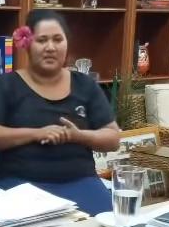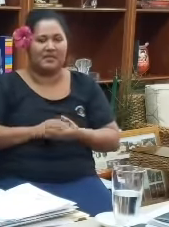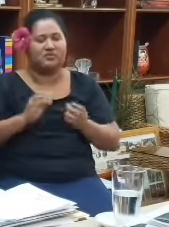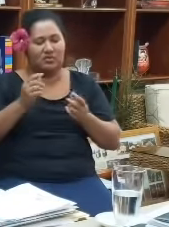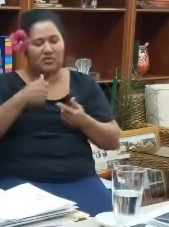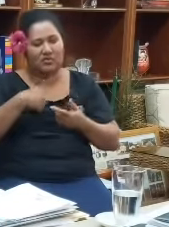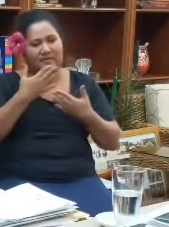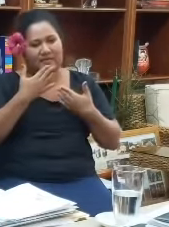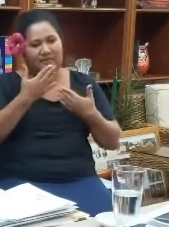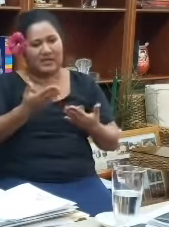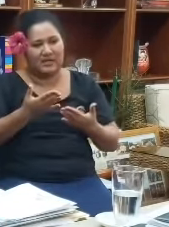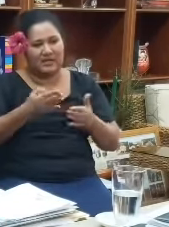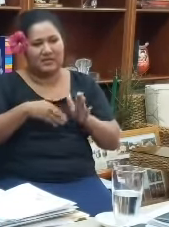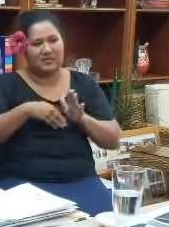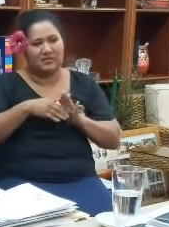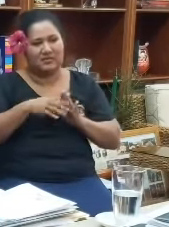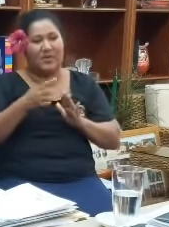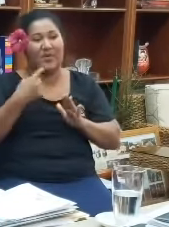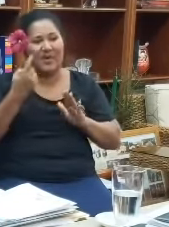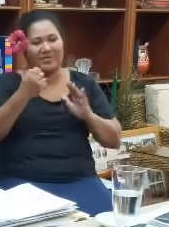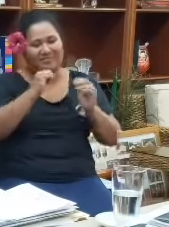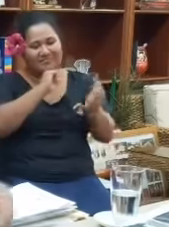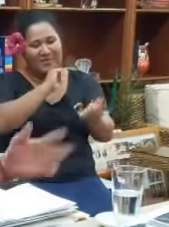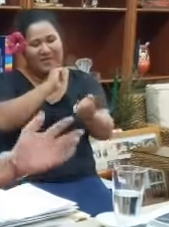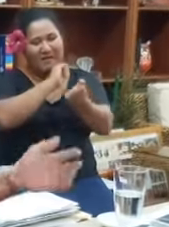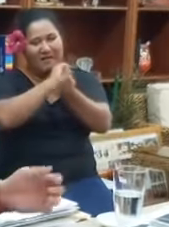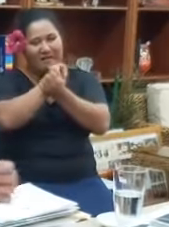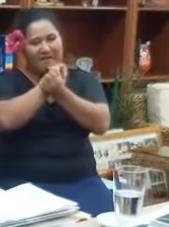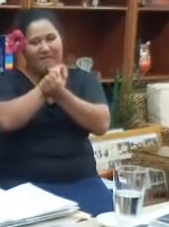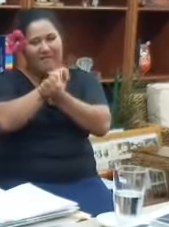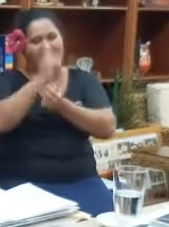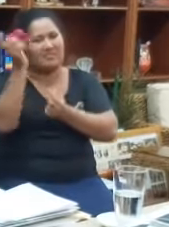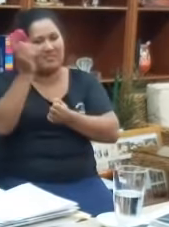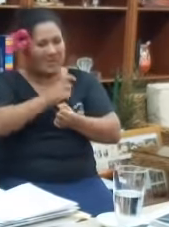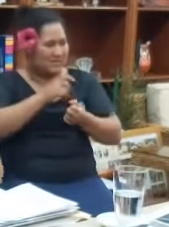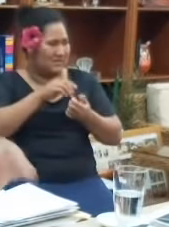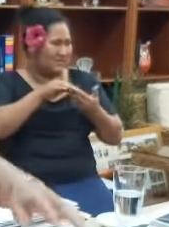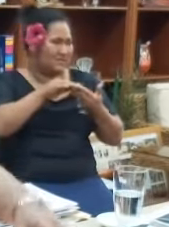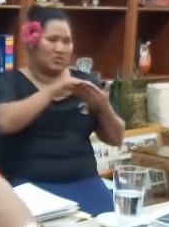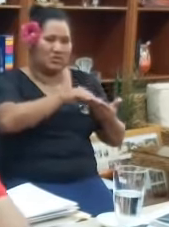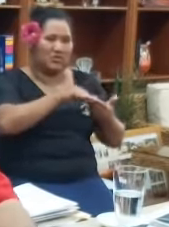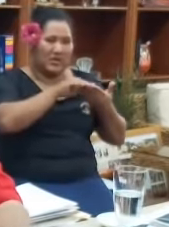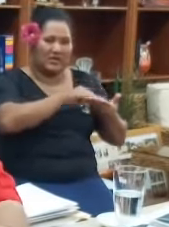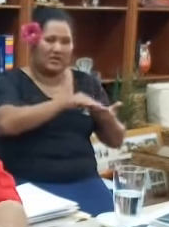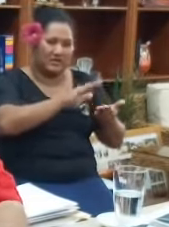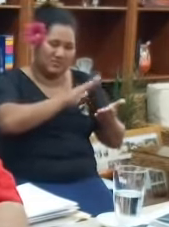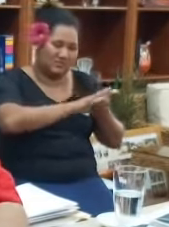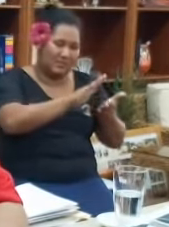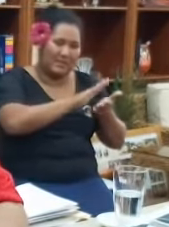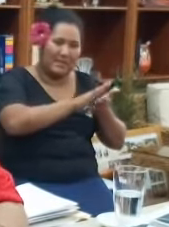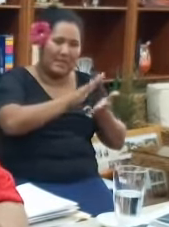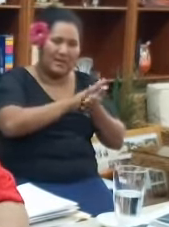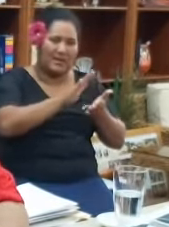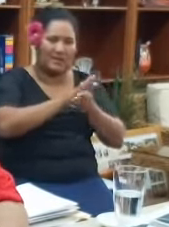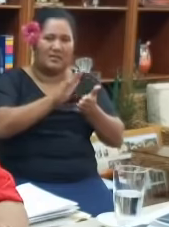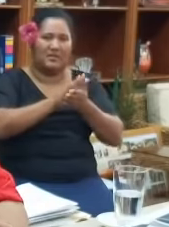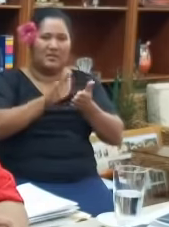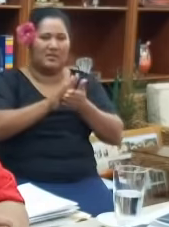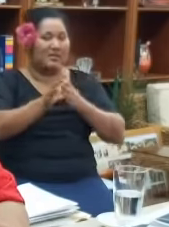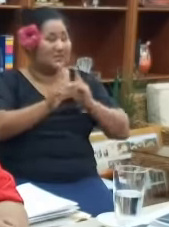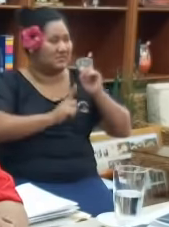vafte ya voel pulenga pangta sao maima fsoswani atilin ilfa